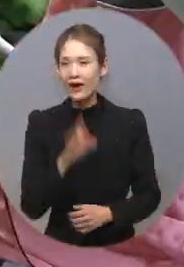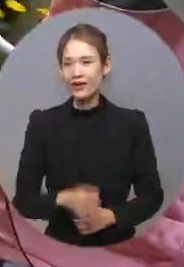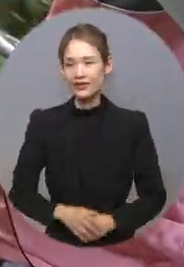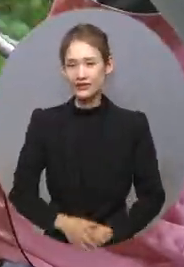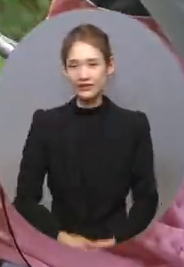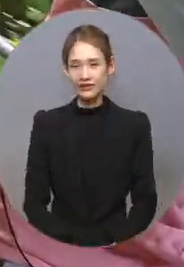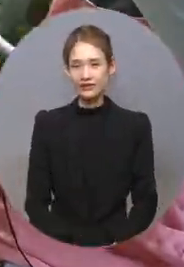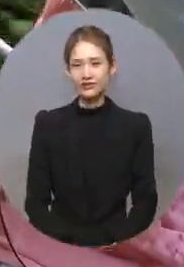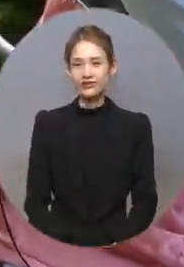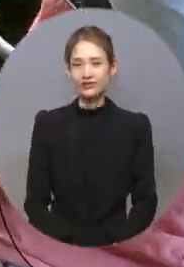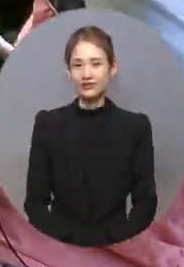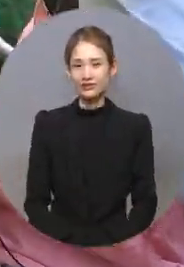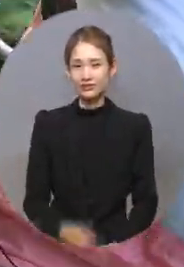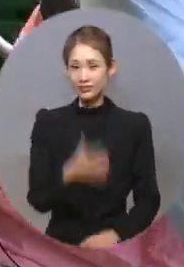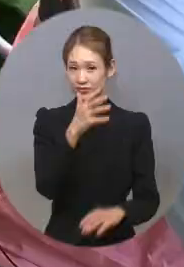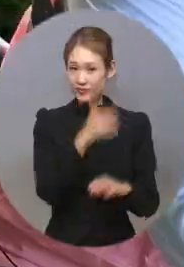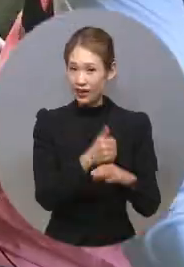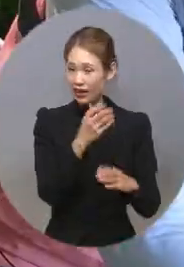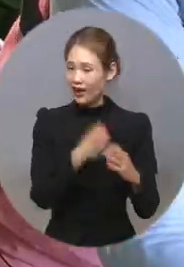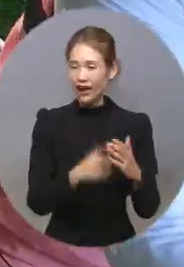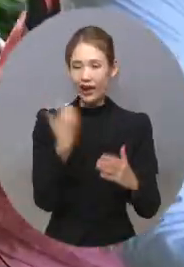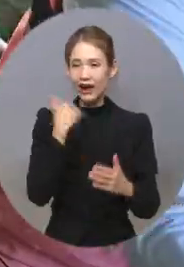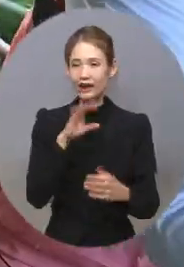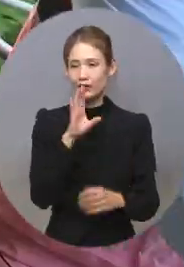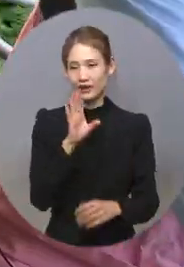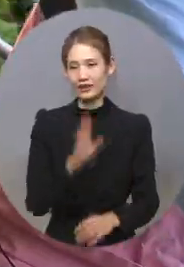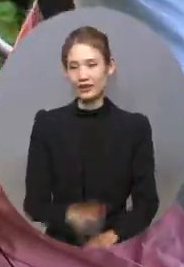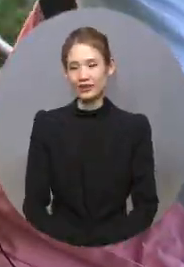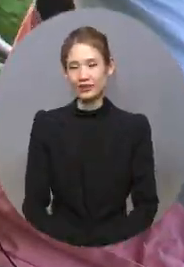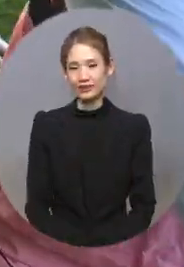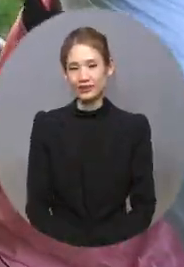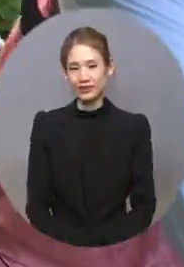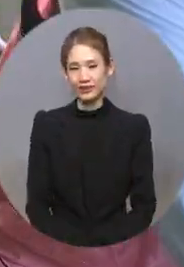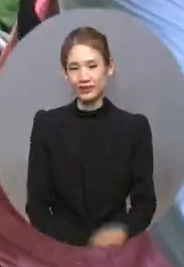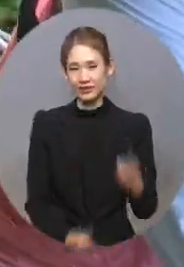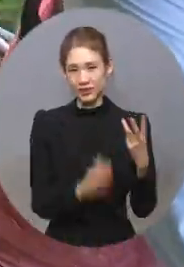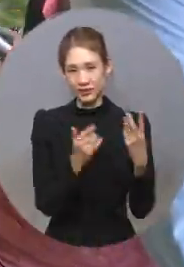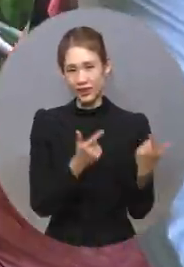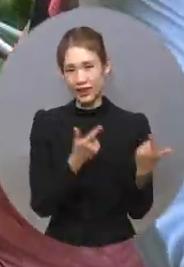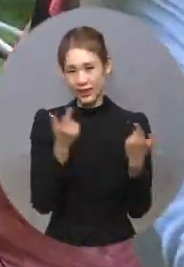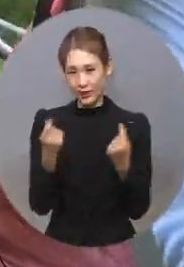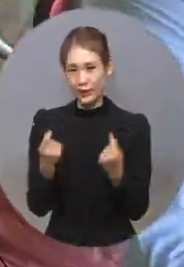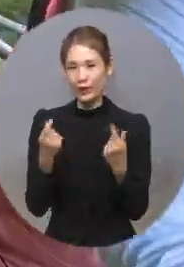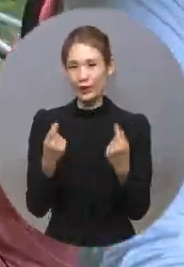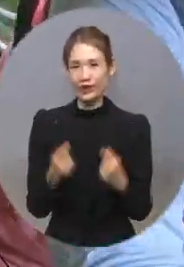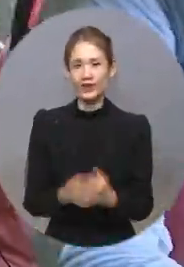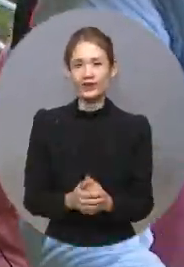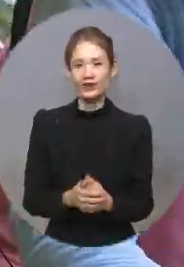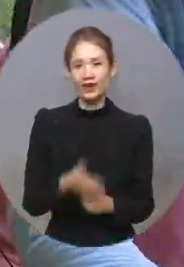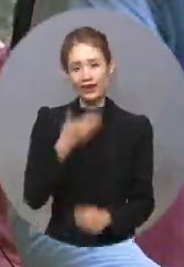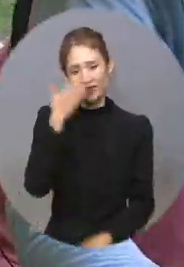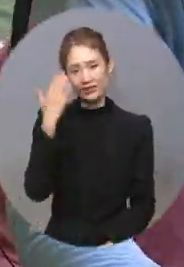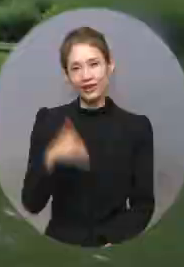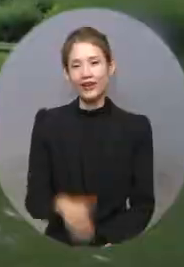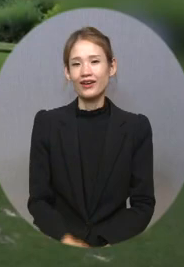그래. 마지막 파트 넣지 않으셨어요? 안 들어갔어요. 아, 진짜 안 들어갔잖아요. 세 분 다 똑같아요. 그러니까. 네. 다행이다.